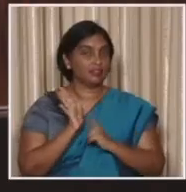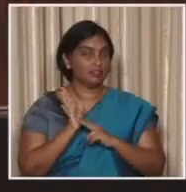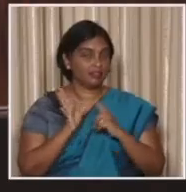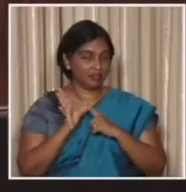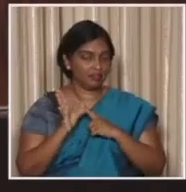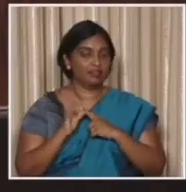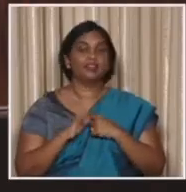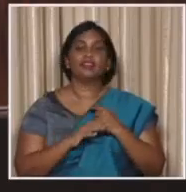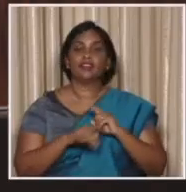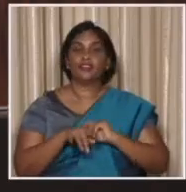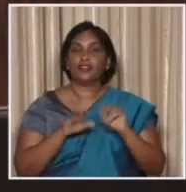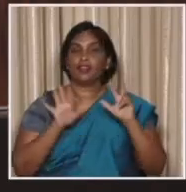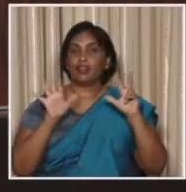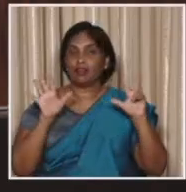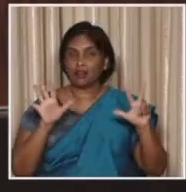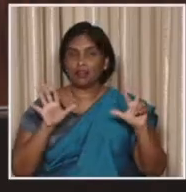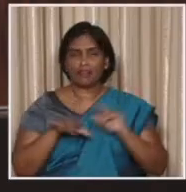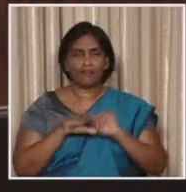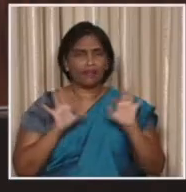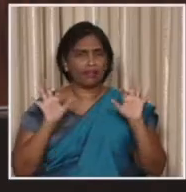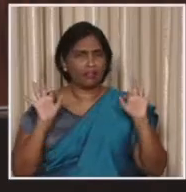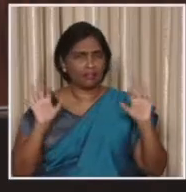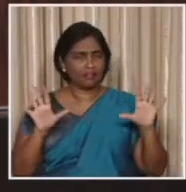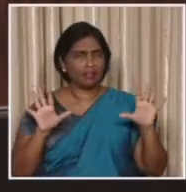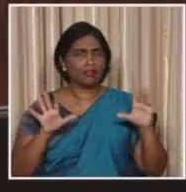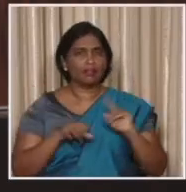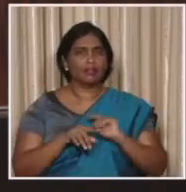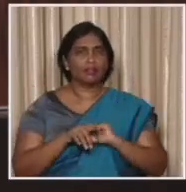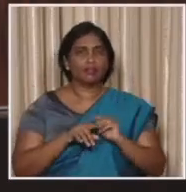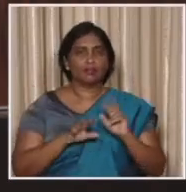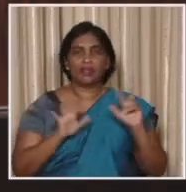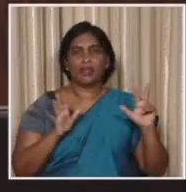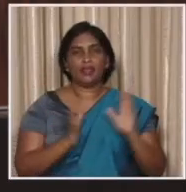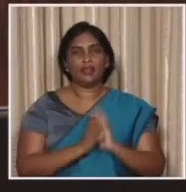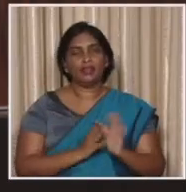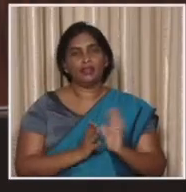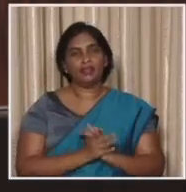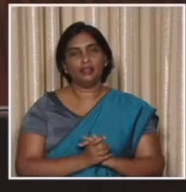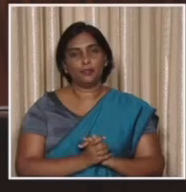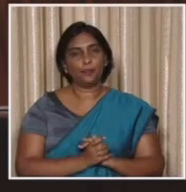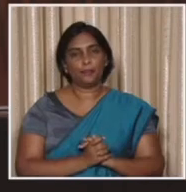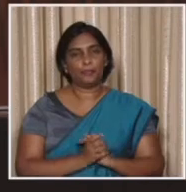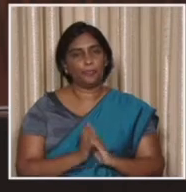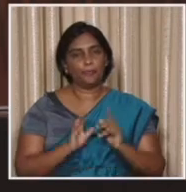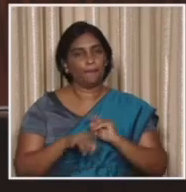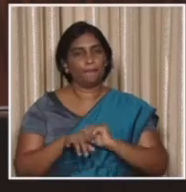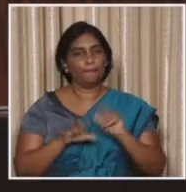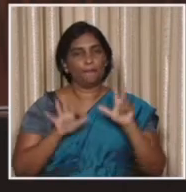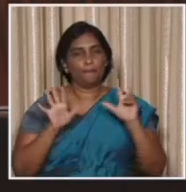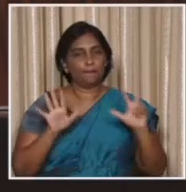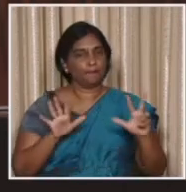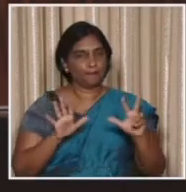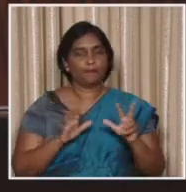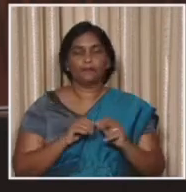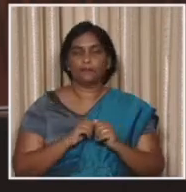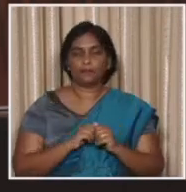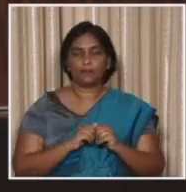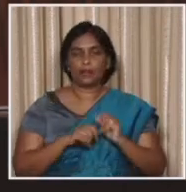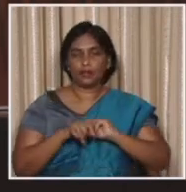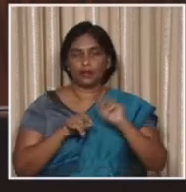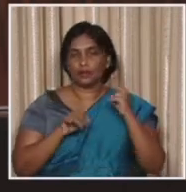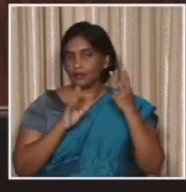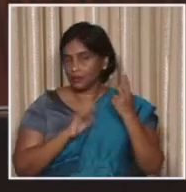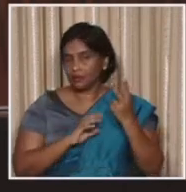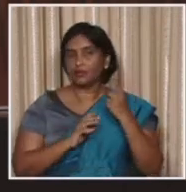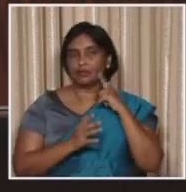ගරුණියෝජ්‍ය කතානායකතුමනි විනාඩි 10ක් තිබුණා දැන් ඒකත් අඩු වෙලා 8 වෙලා සෞඛ්‍යමතුමනි විනාඩි 8න් නම් ගොඩක් දෙයක් කියන්න අමාරුයි